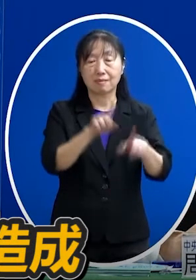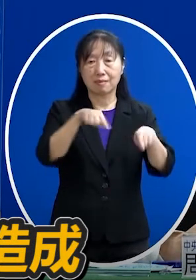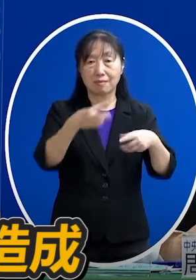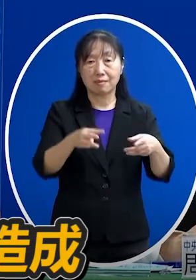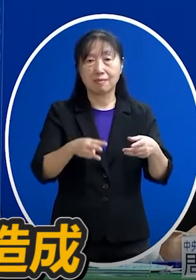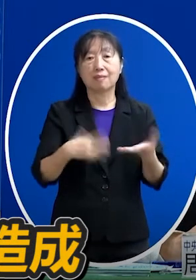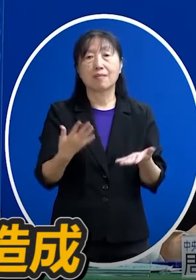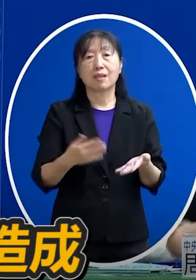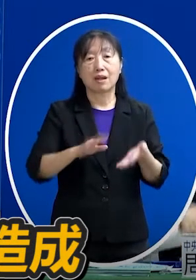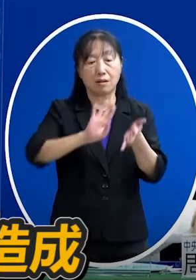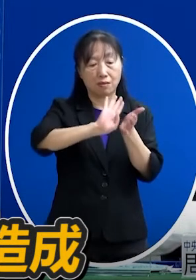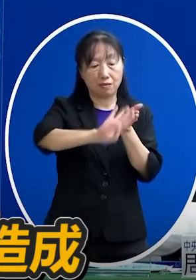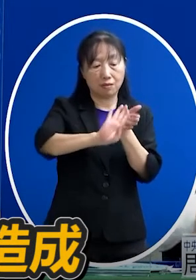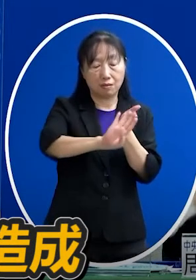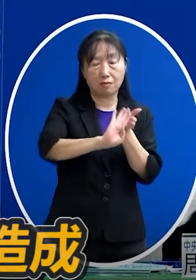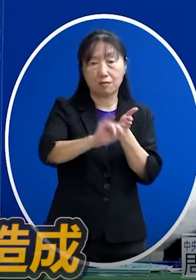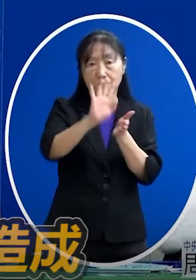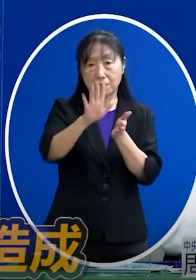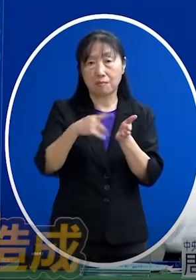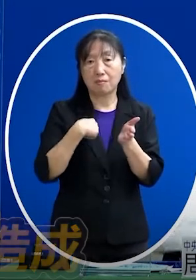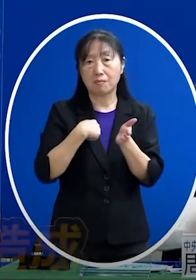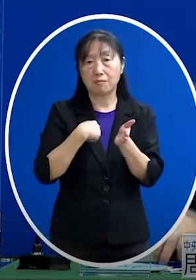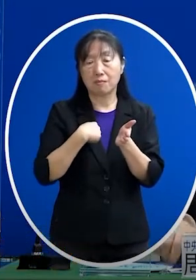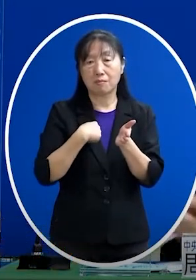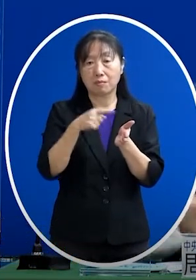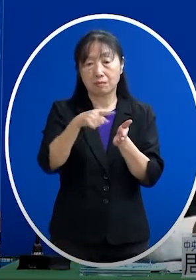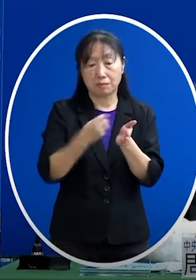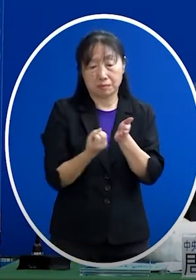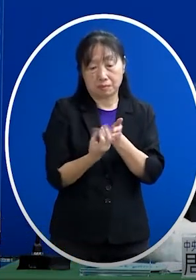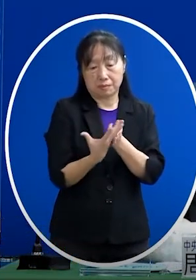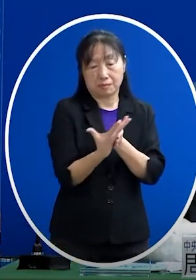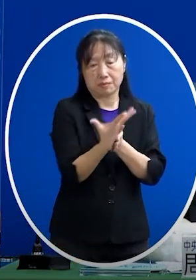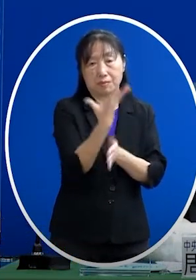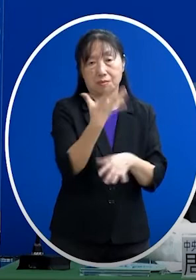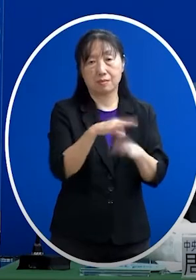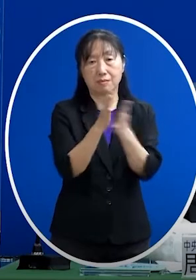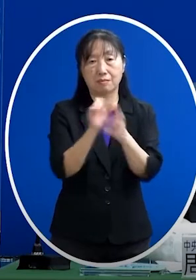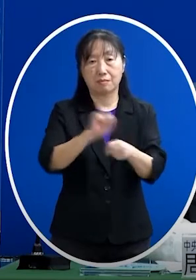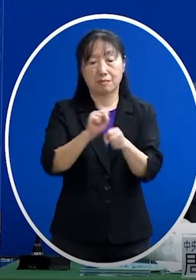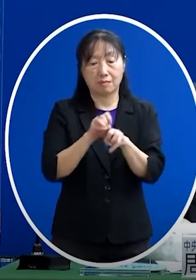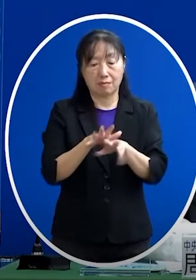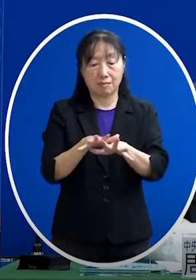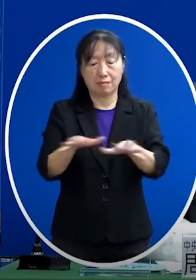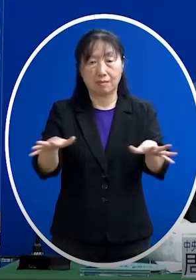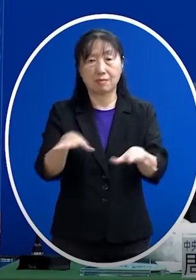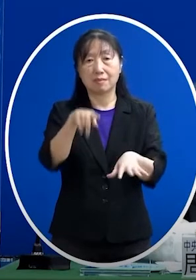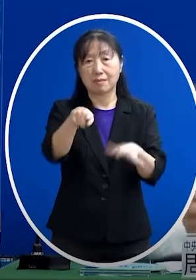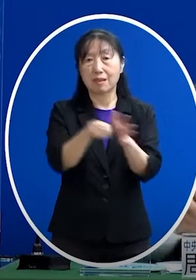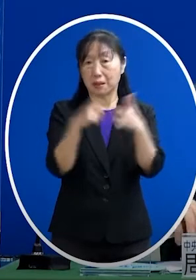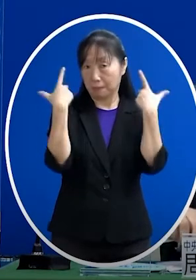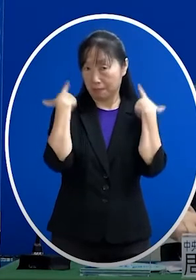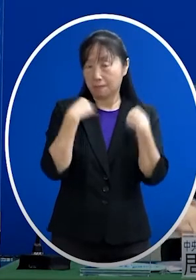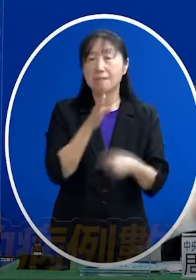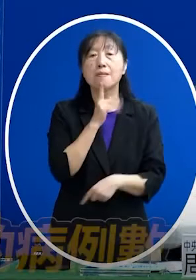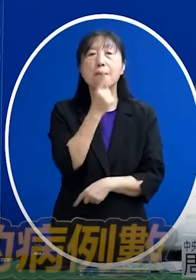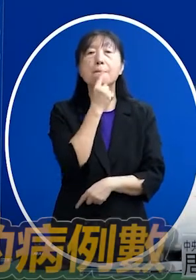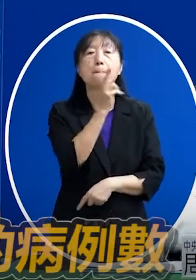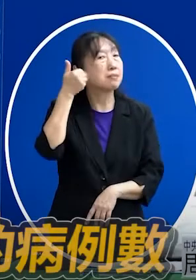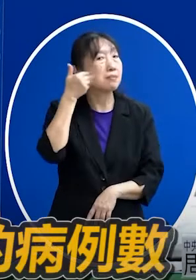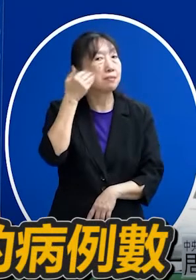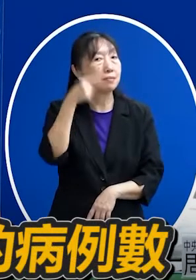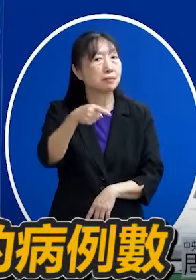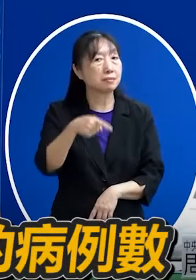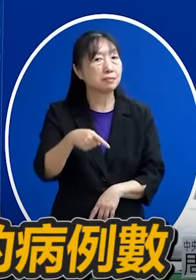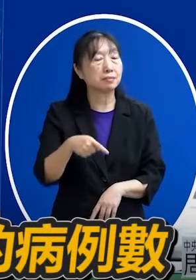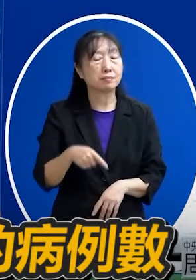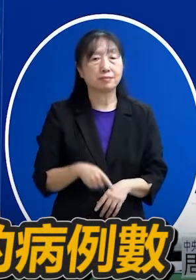登省这边呢，已经是快速的攀升，流行取代了当地原来红色这一边的 Delta。